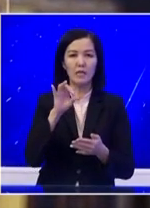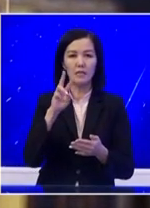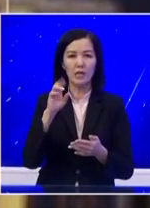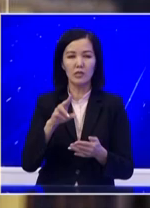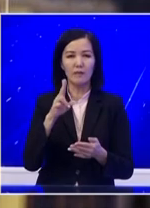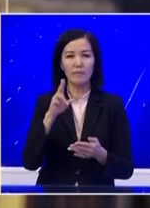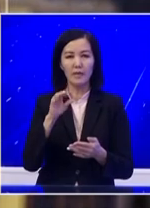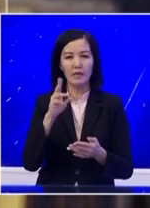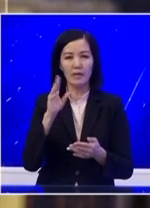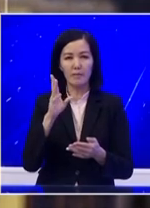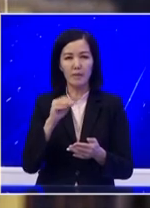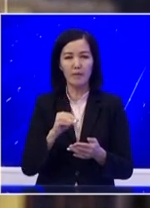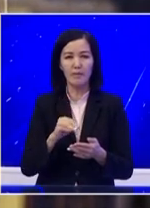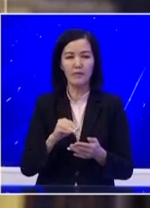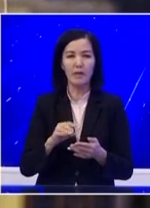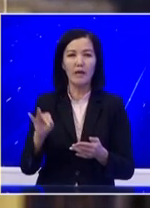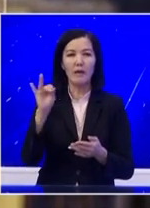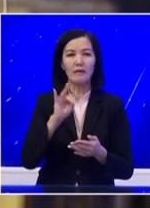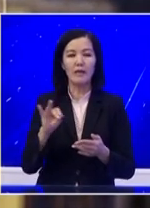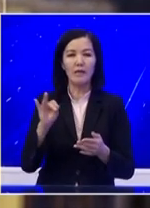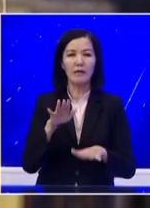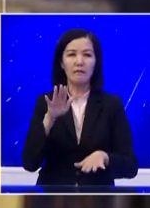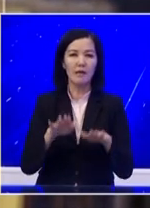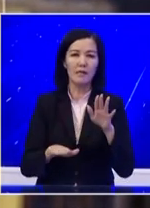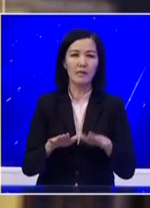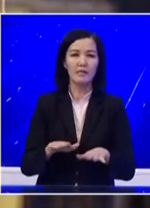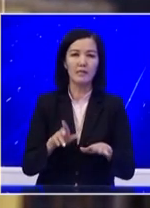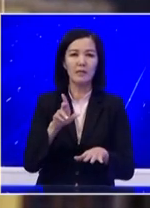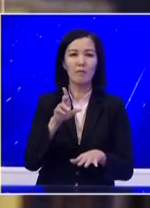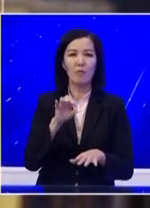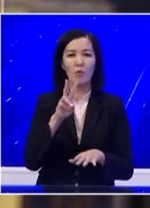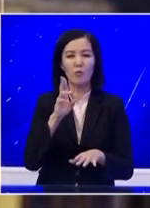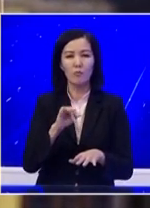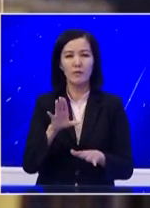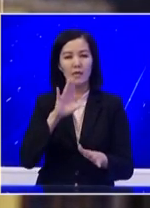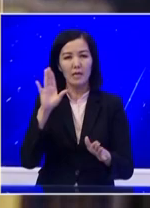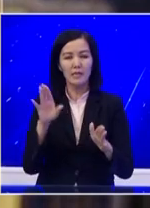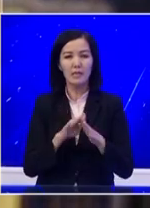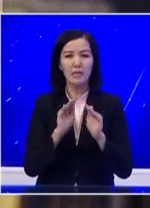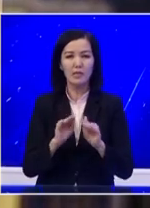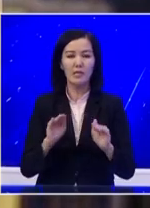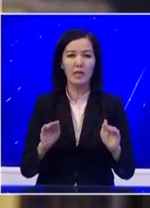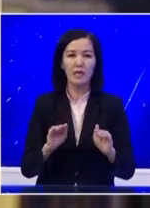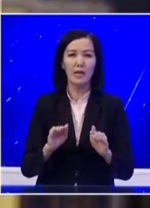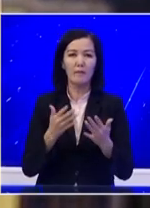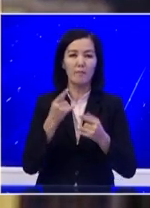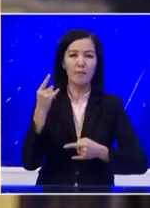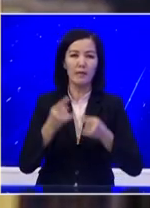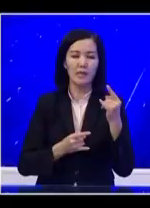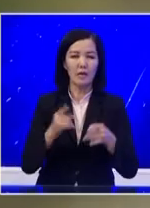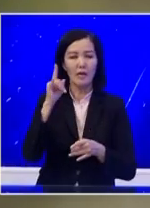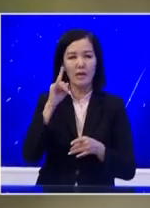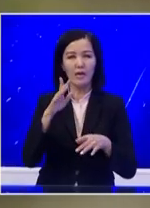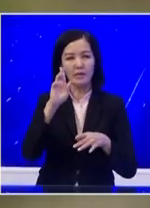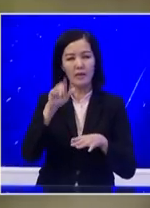пирамидасы, тарих таразысы, тағдыр мен тұлға, монолог, болмыс, тыңдашы айналайын бағдарламалары. Қазақ хандығына 550